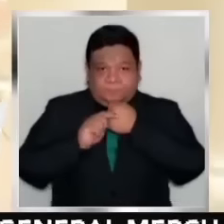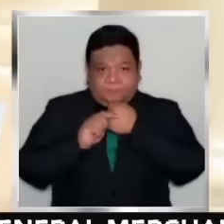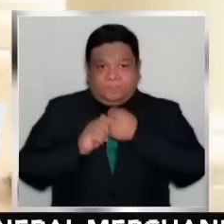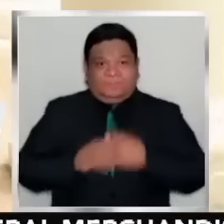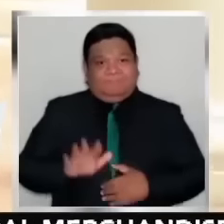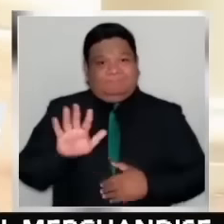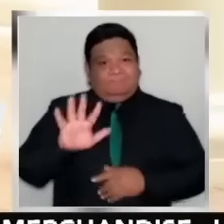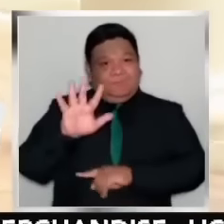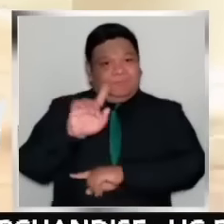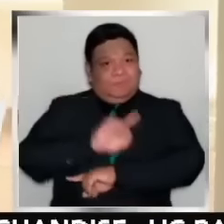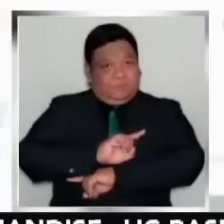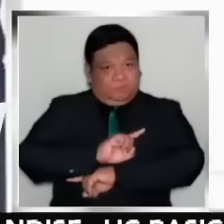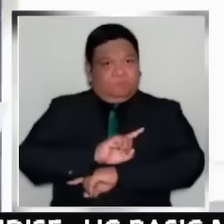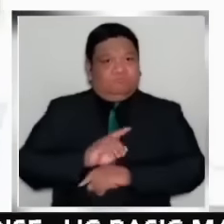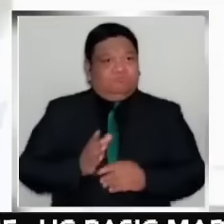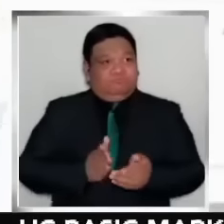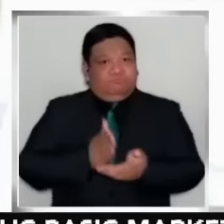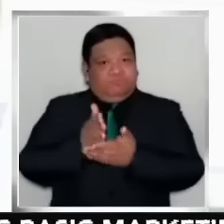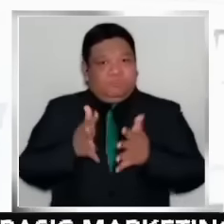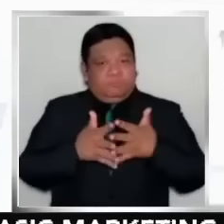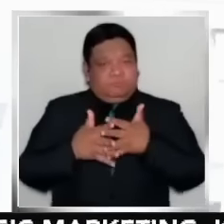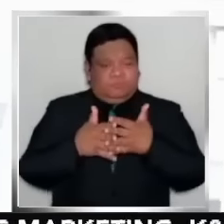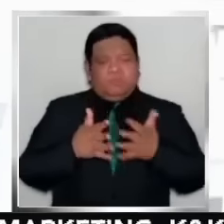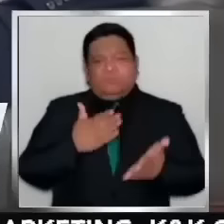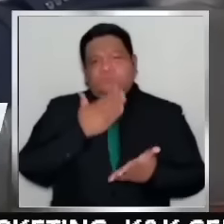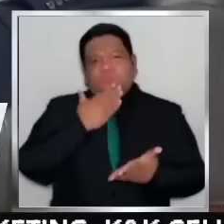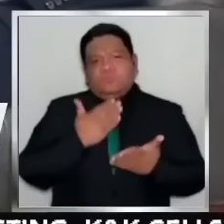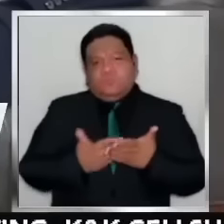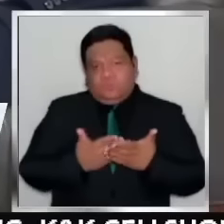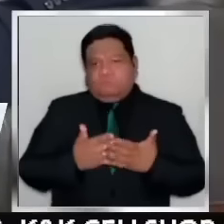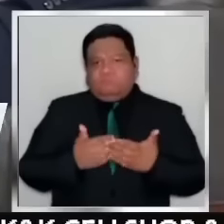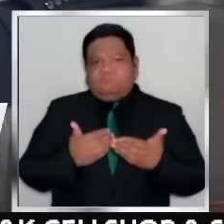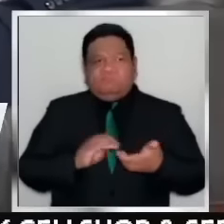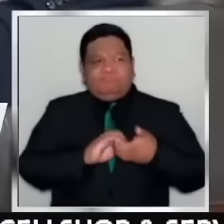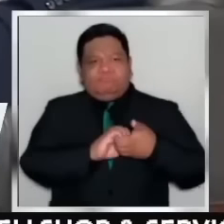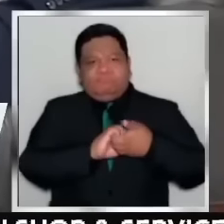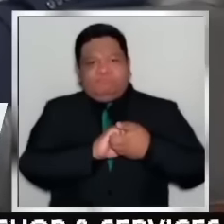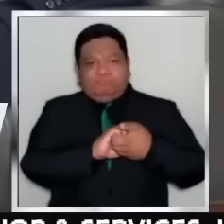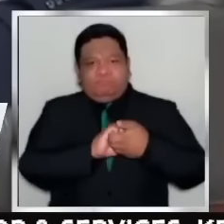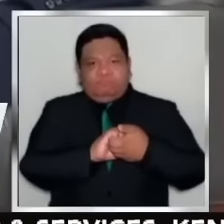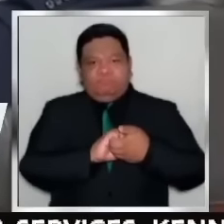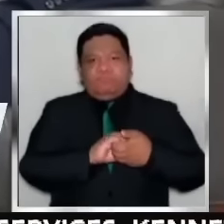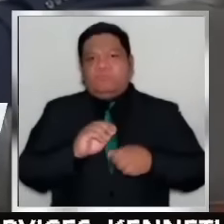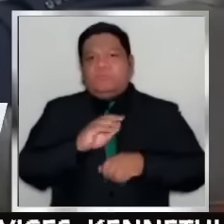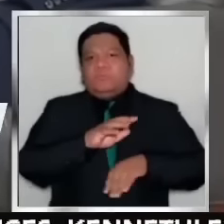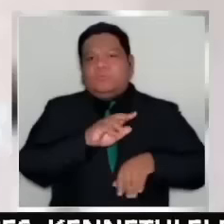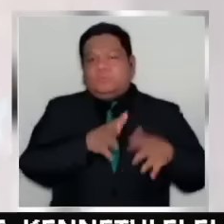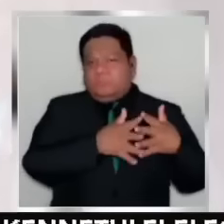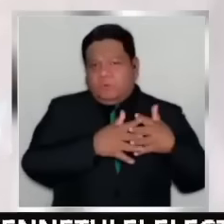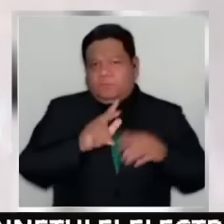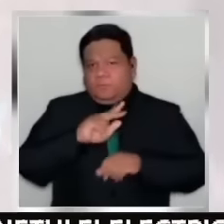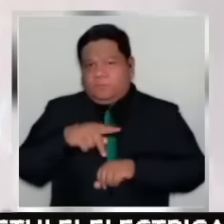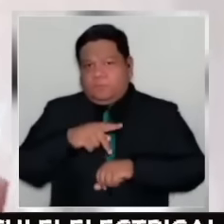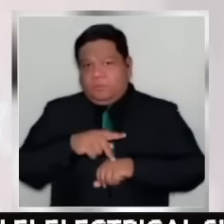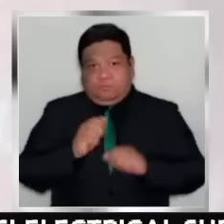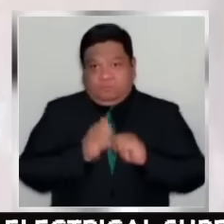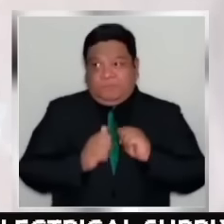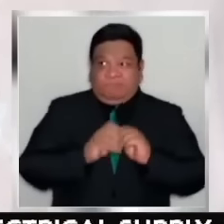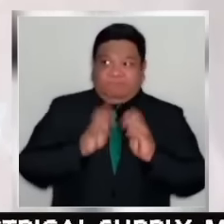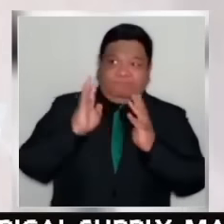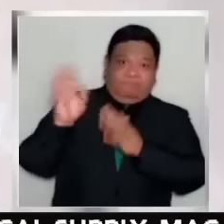hakbang daw tungo sa muling pagpapalakas ng relasyon ng Pilipinas at Amerika. Pero hindi naman daw ito katumbas ng pagtalikod sa China. This engagement